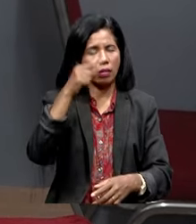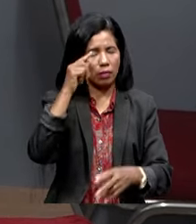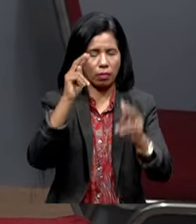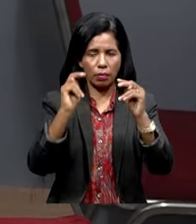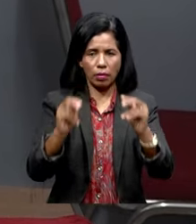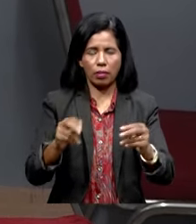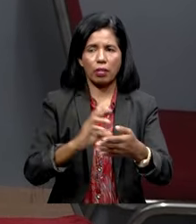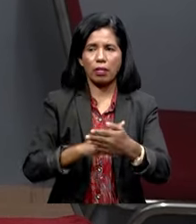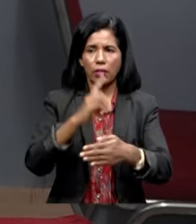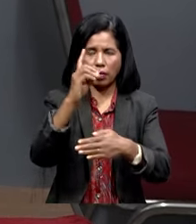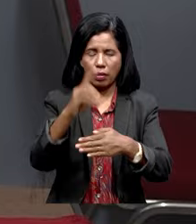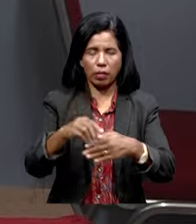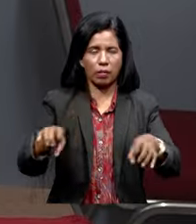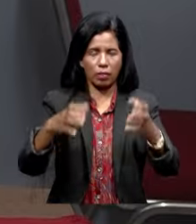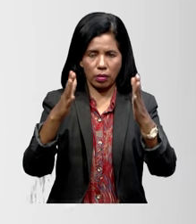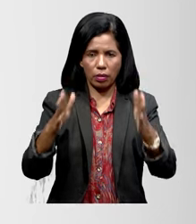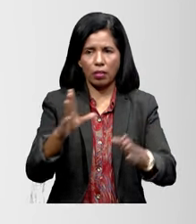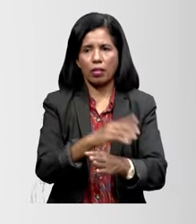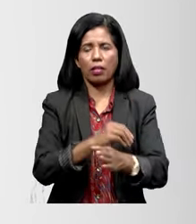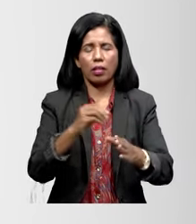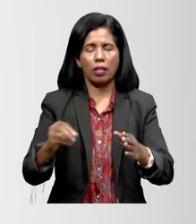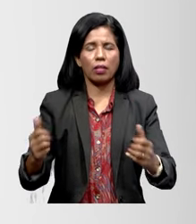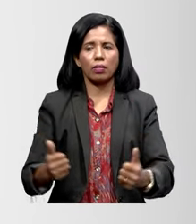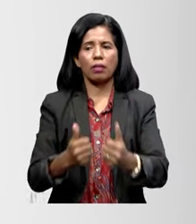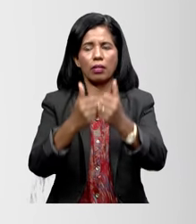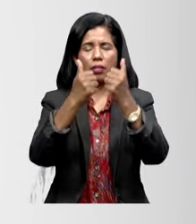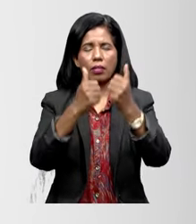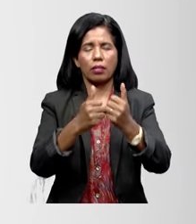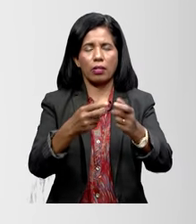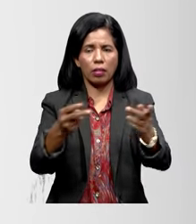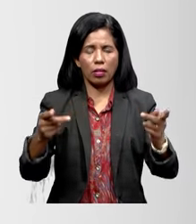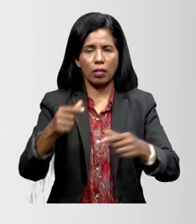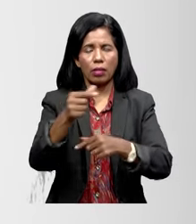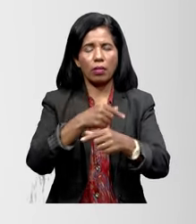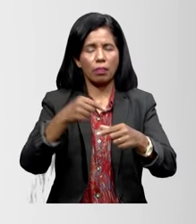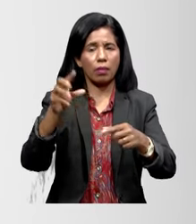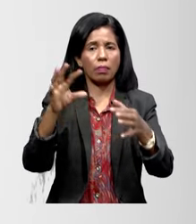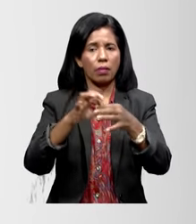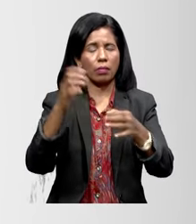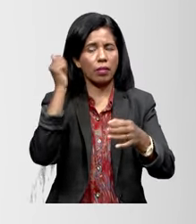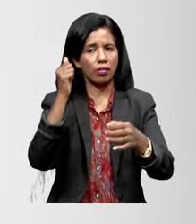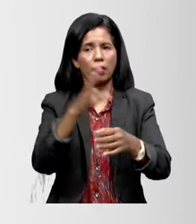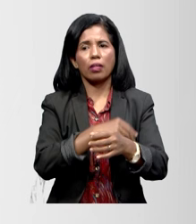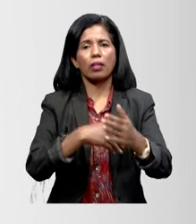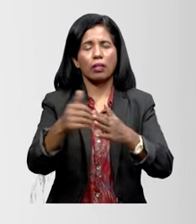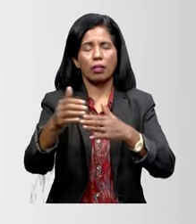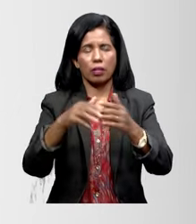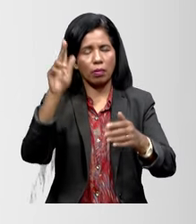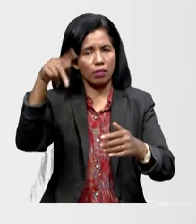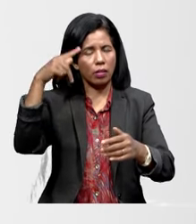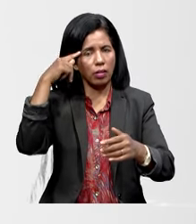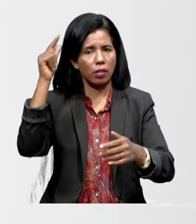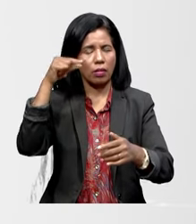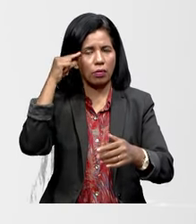precisa desenvolver recurso humano atu bele compete e a nível espaço global e a membro ASEAN, mas be depende da política governo